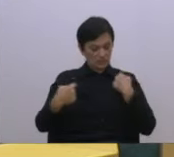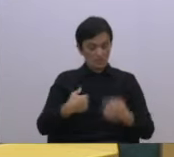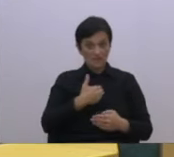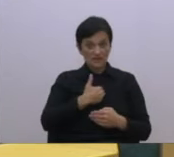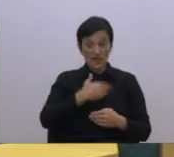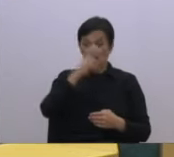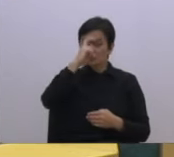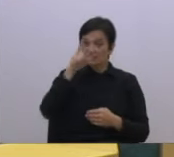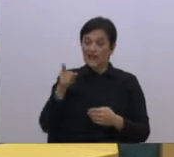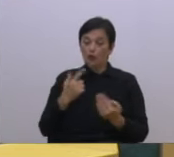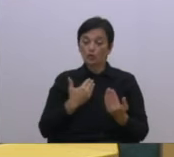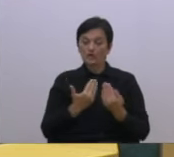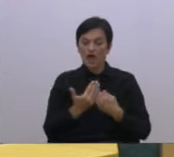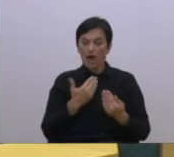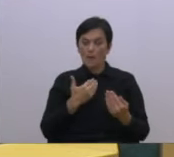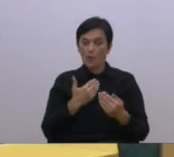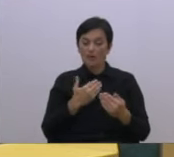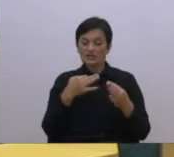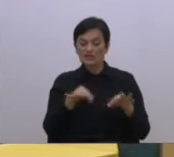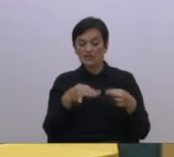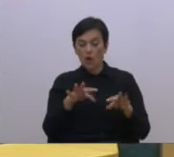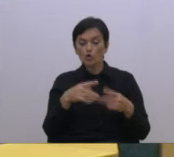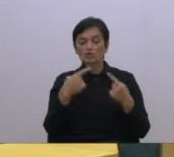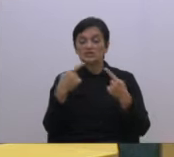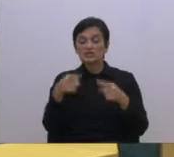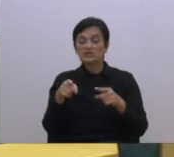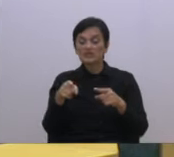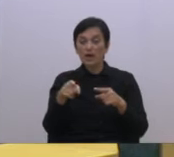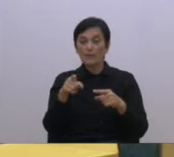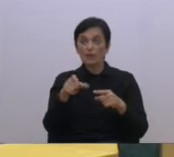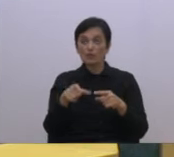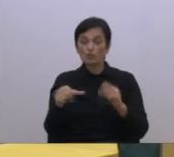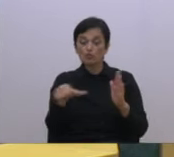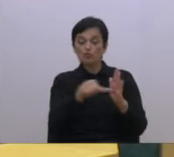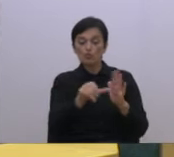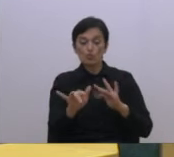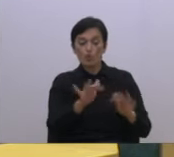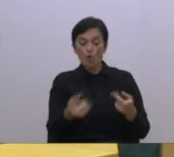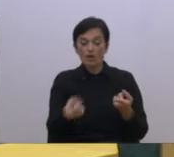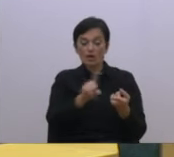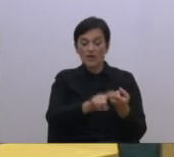სახელმწიფოს დამოკიდებულება დაუშვას თუ არა სხვების მოქმედება სხვის სხეულზე.